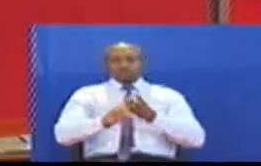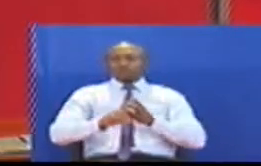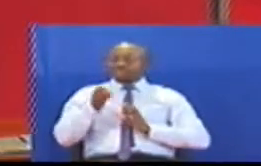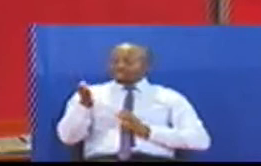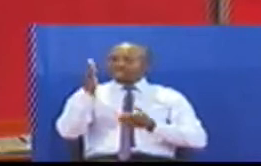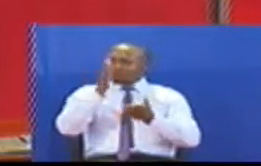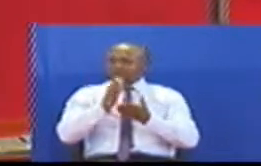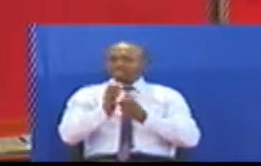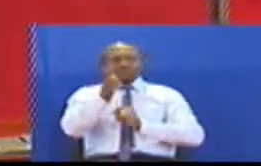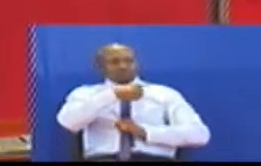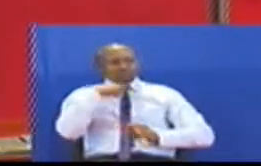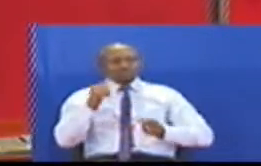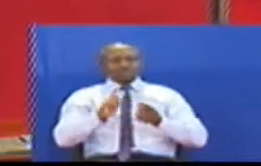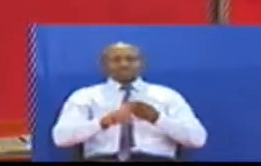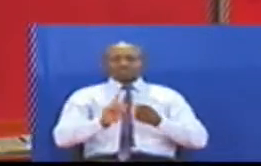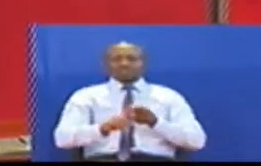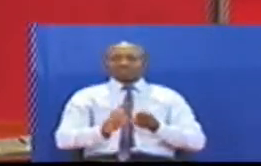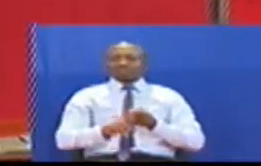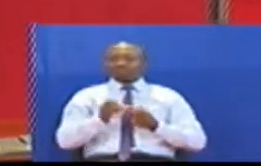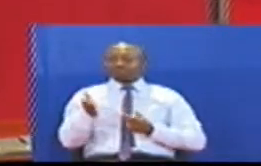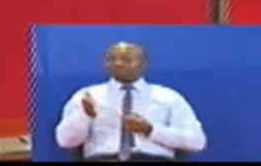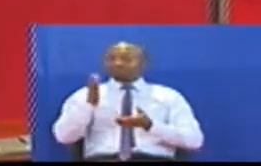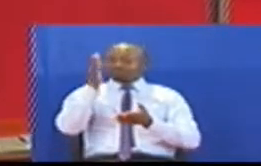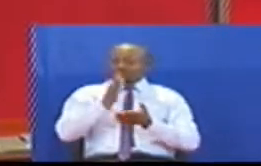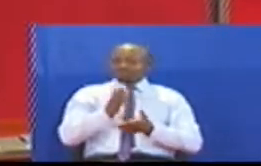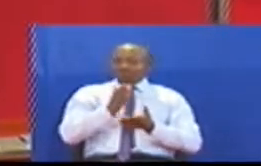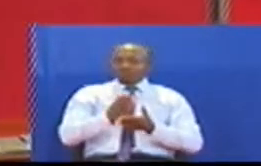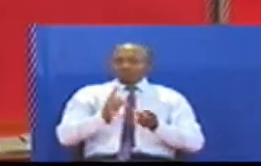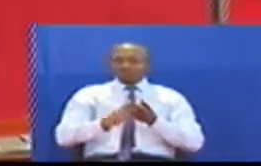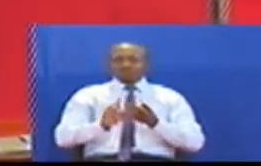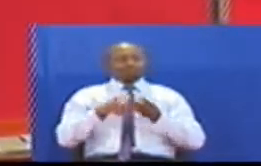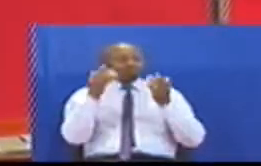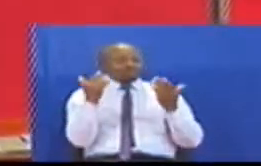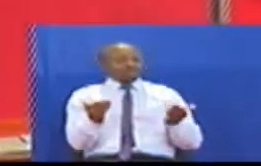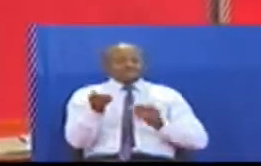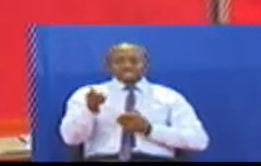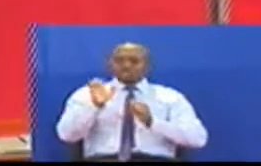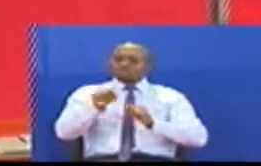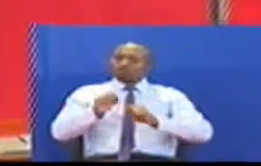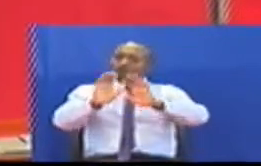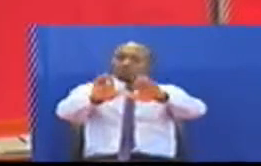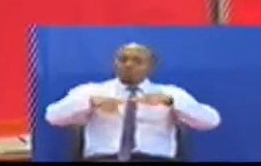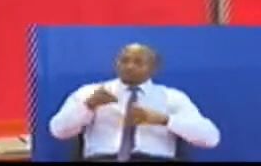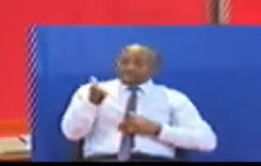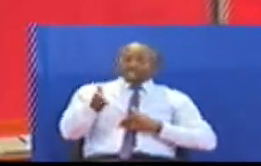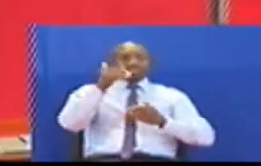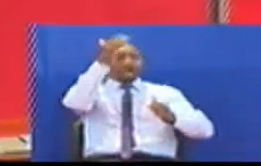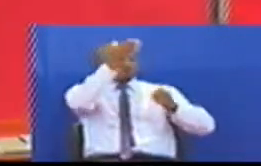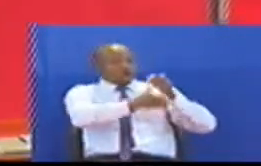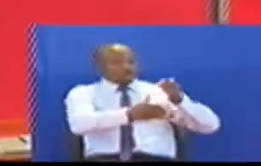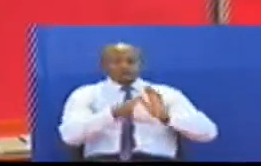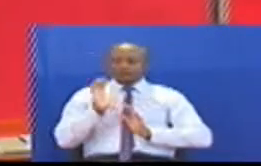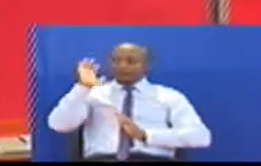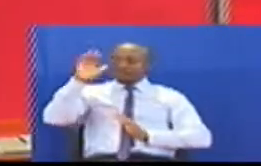imejitoshereza. Na niseme tu kwamba sasa hili ndio bunge letu la mwisho, tunamaliza miaka